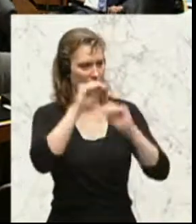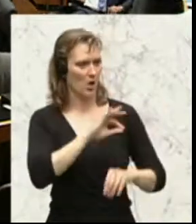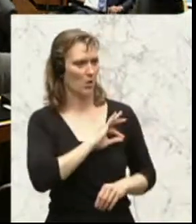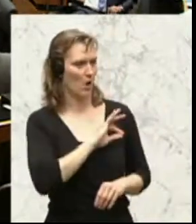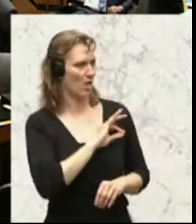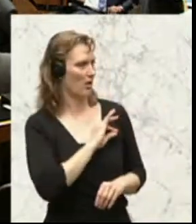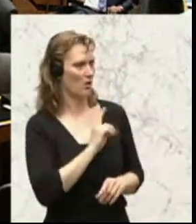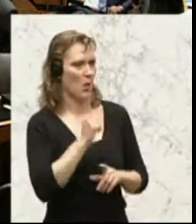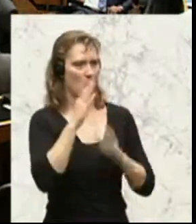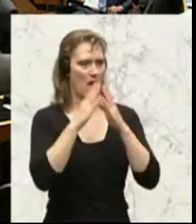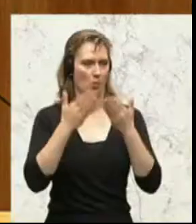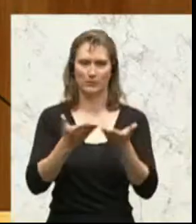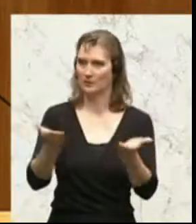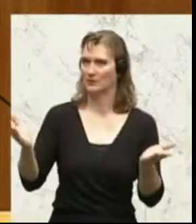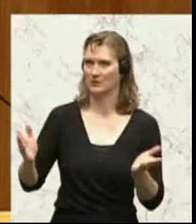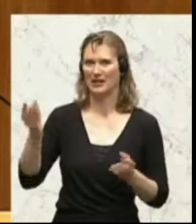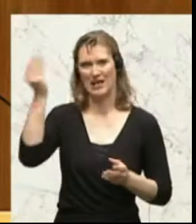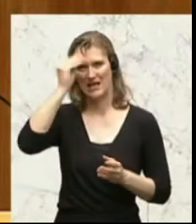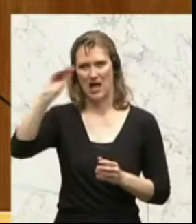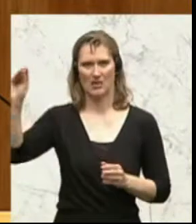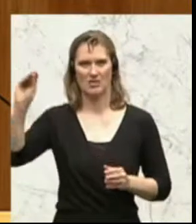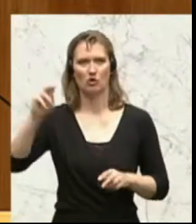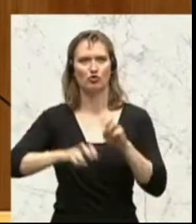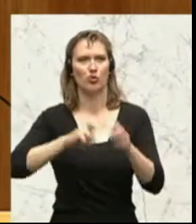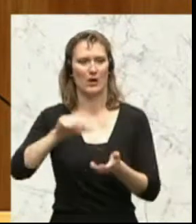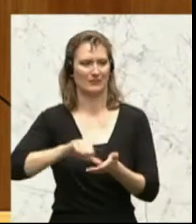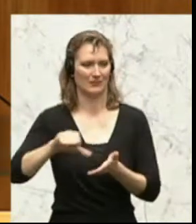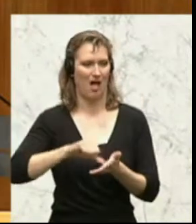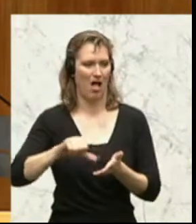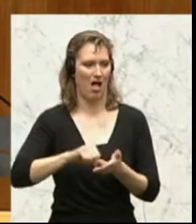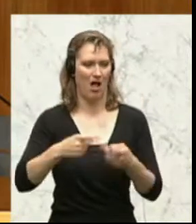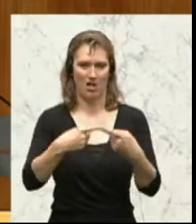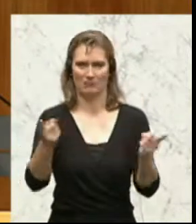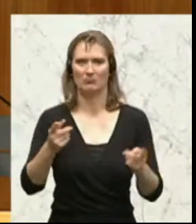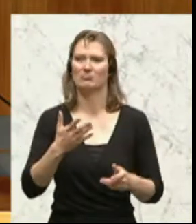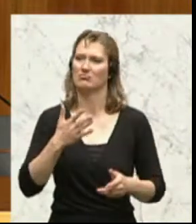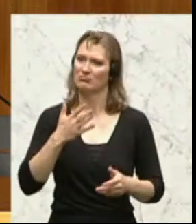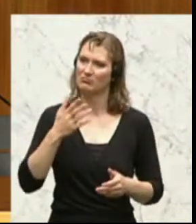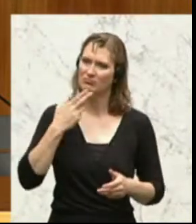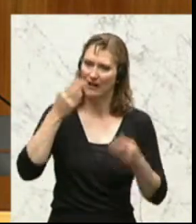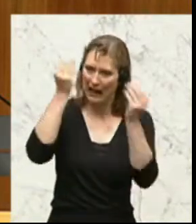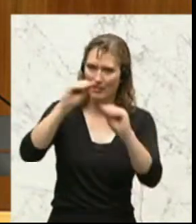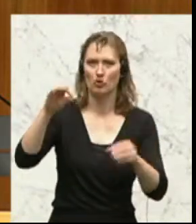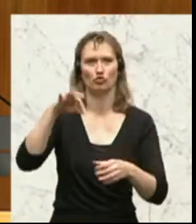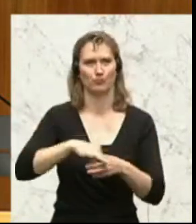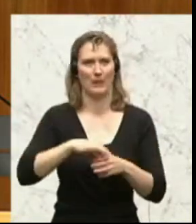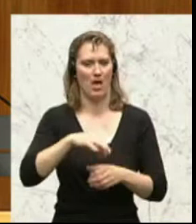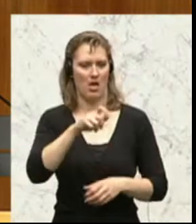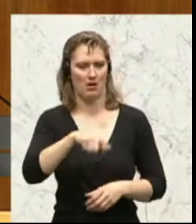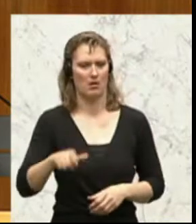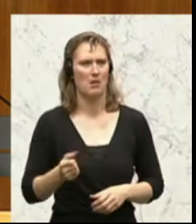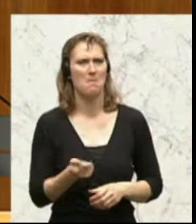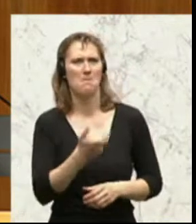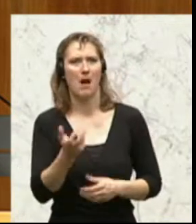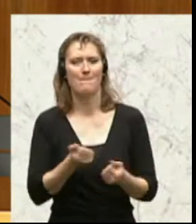Haus und sehr geehrte Steuerzahler, sehr geehrte Sparer. Wenn man manchen Politikern aus diesem